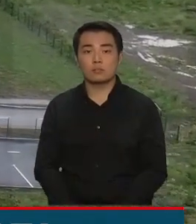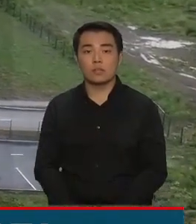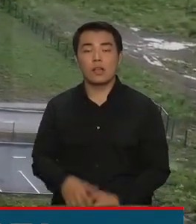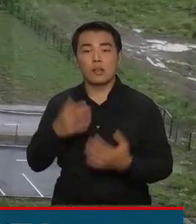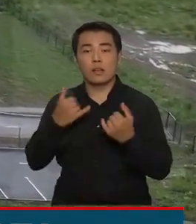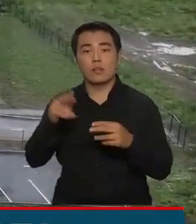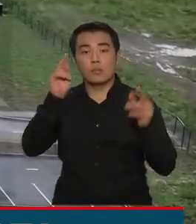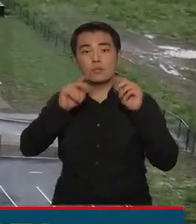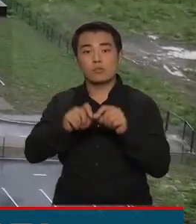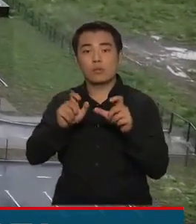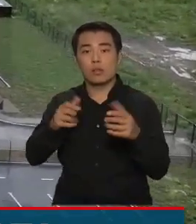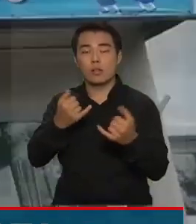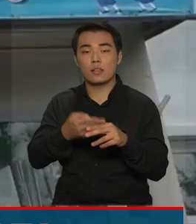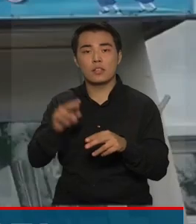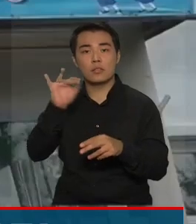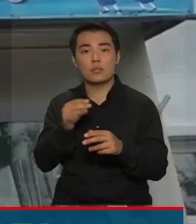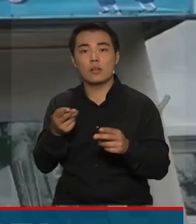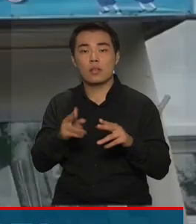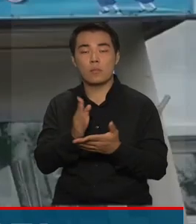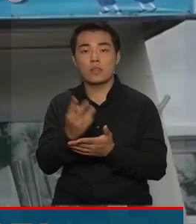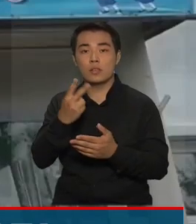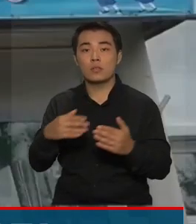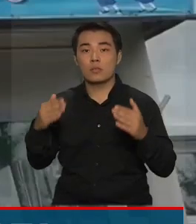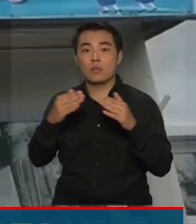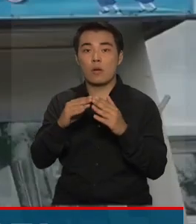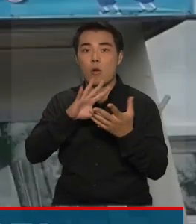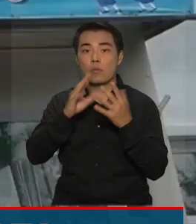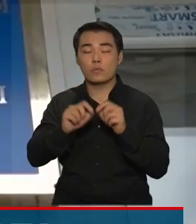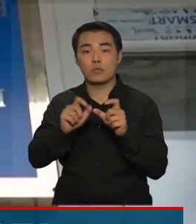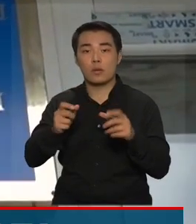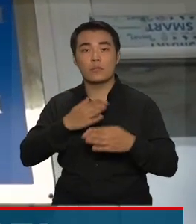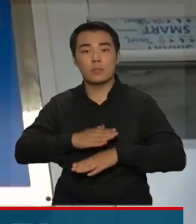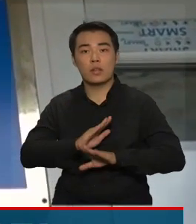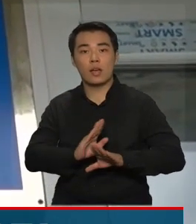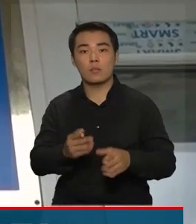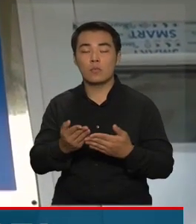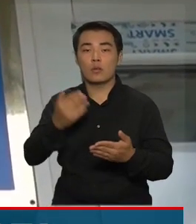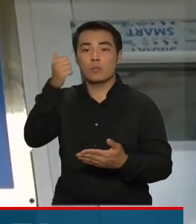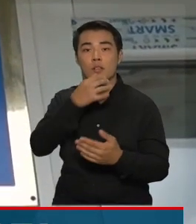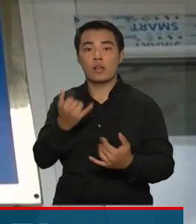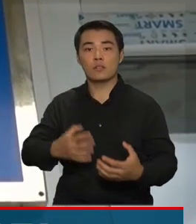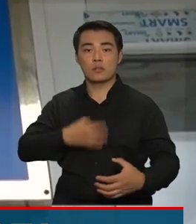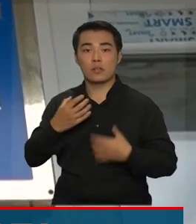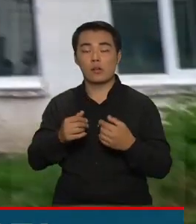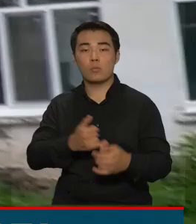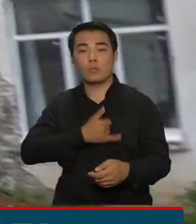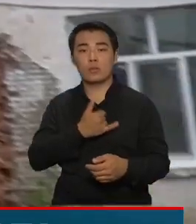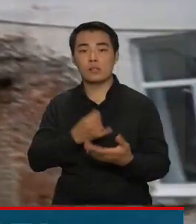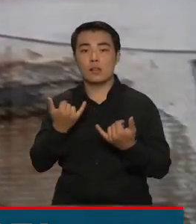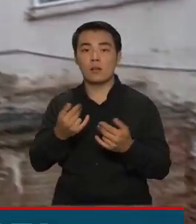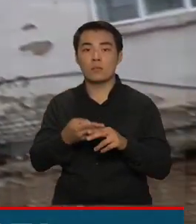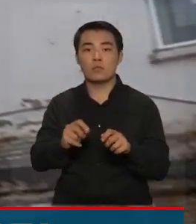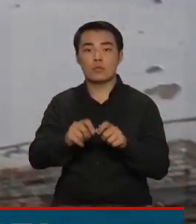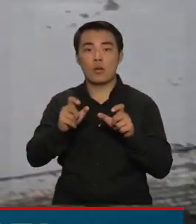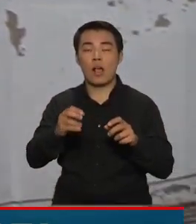Шаңырақ білім ордасының ғасырға жуық тарихы бар. Екі ғимараттан тұратын мектептің жай-күйі мәз емес. Өткен жылы алаңдаушылық білдірген ұстаздар қауымы мектептің